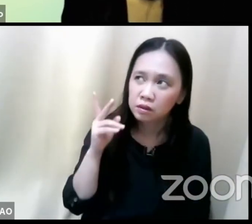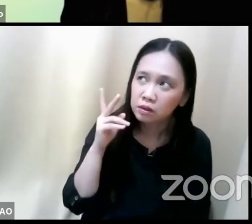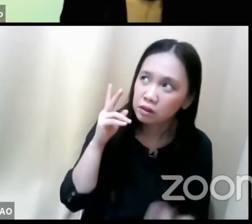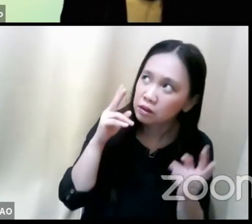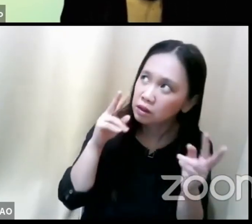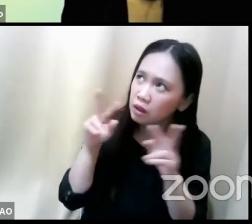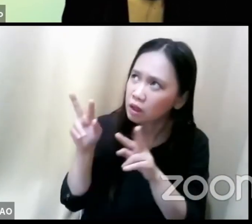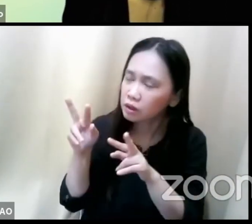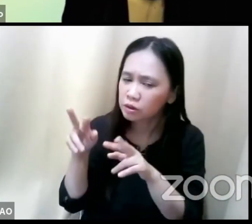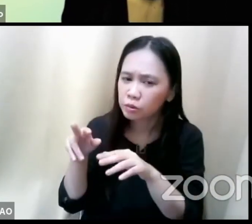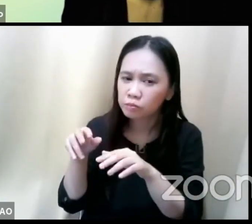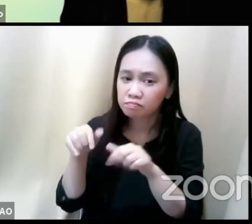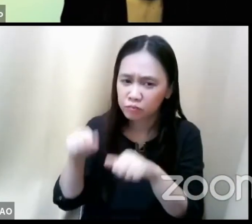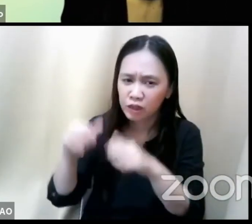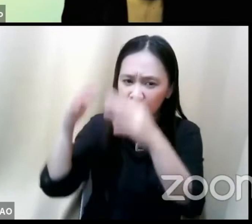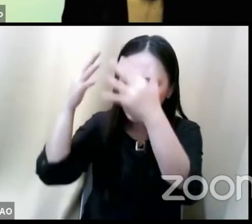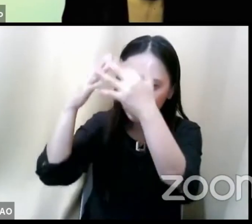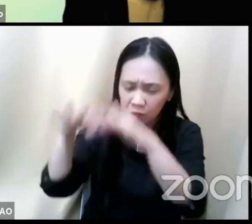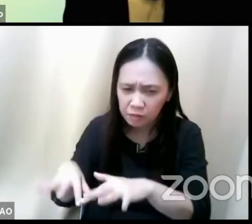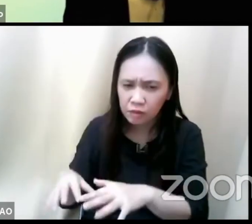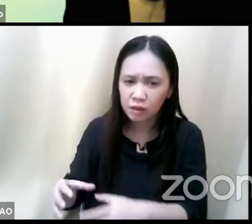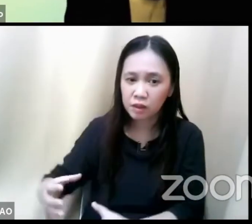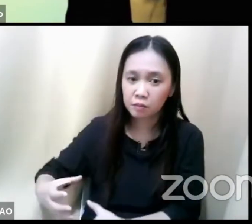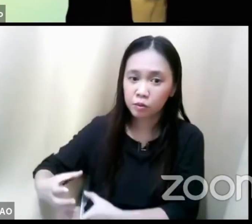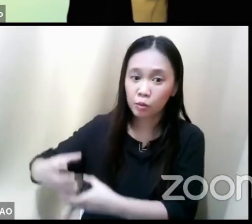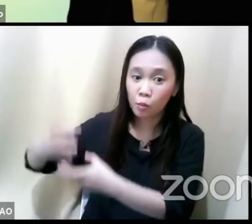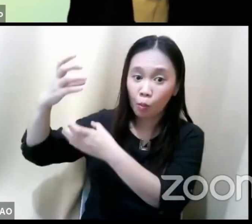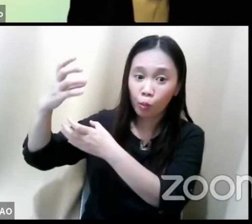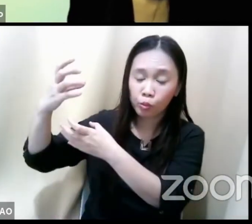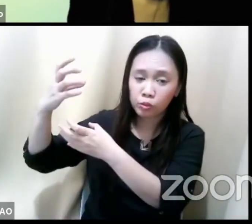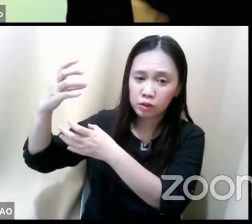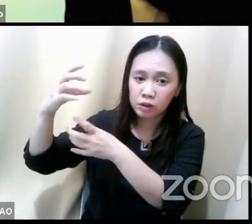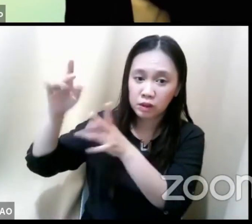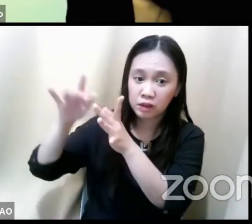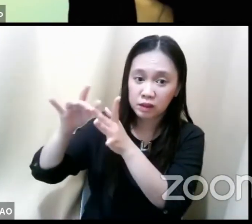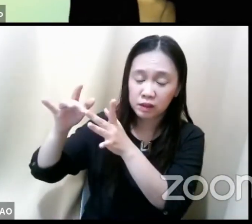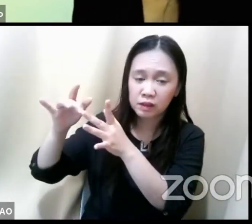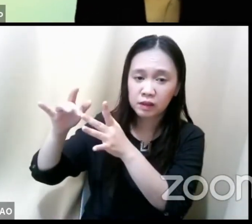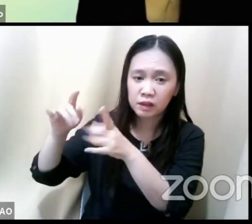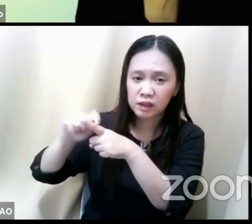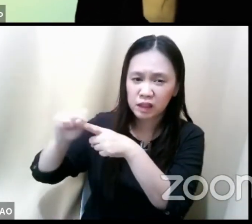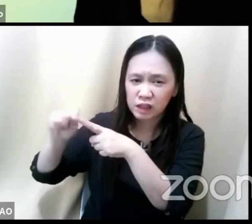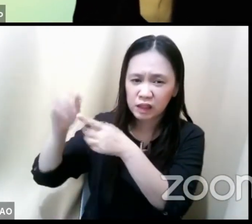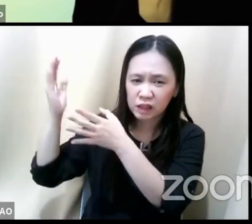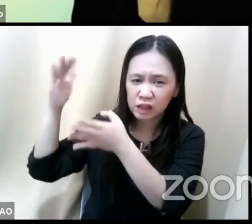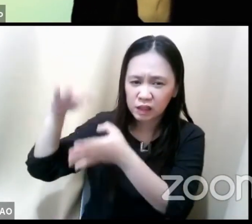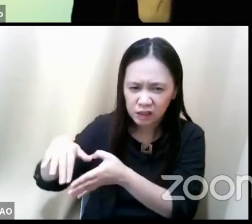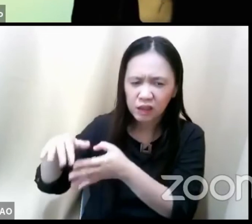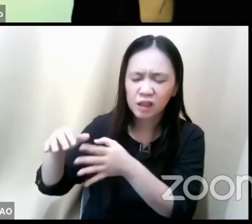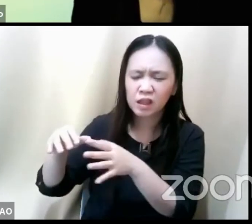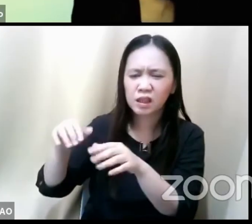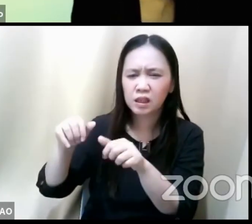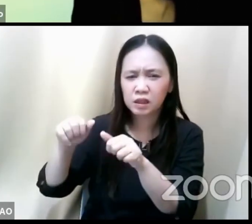Like poste ng Meralco, o may bumagsak na mga debris galing sa mga gusali.